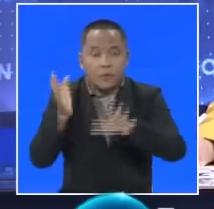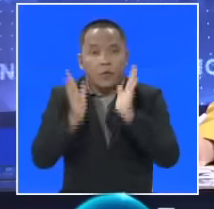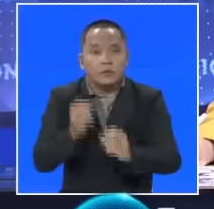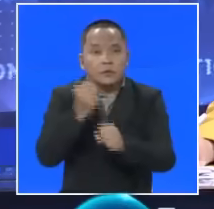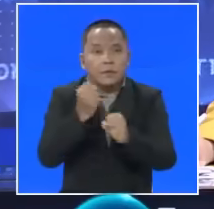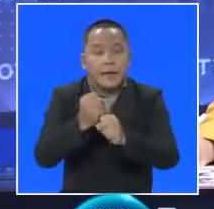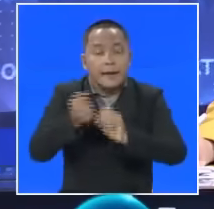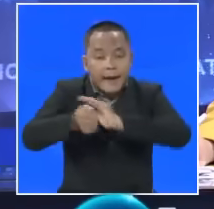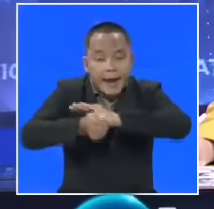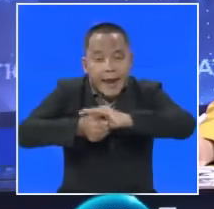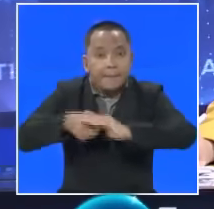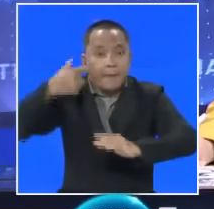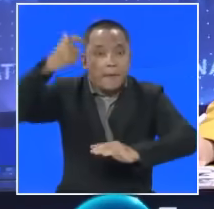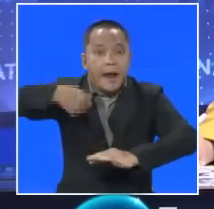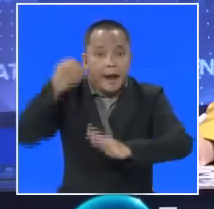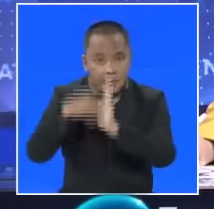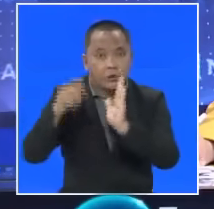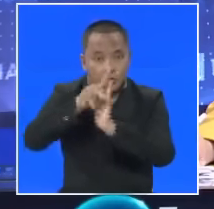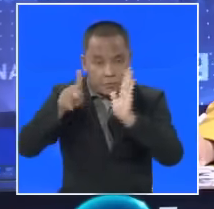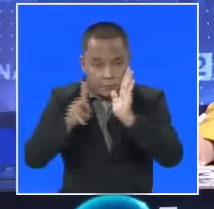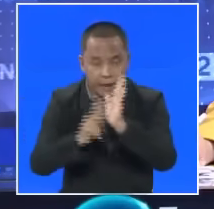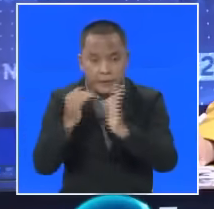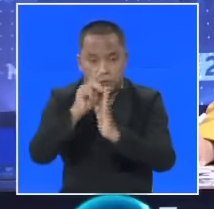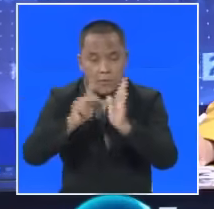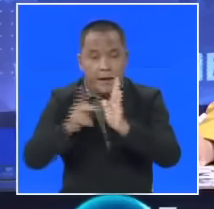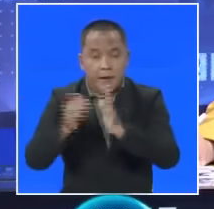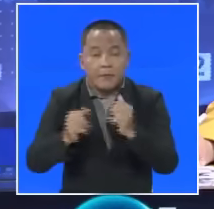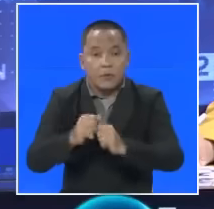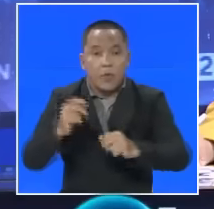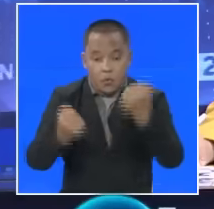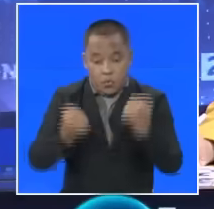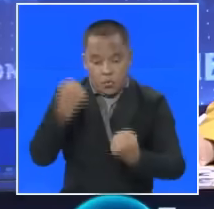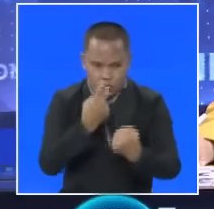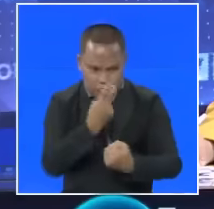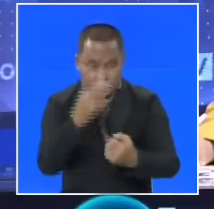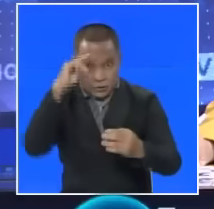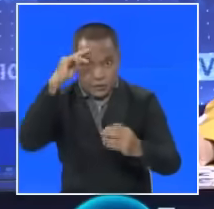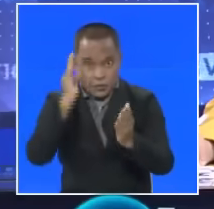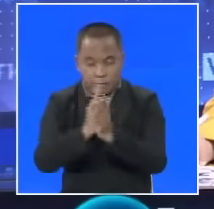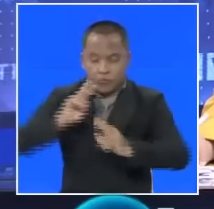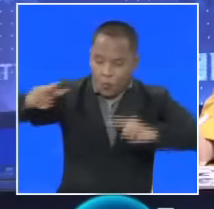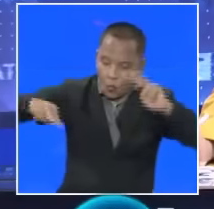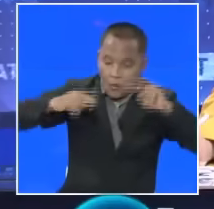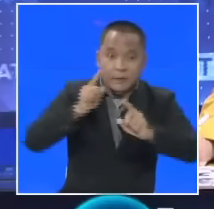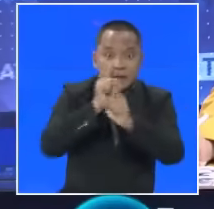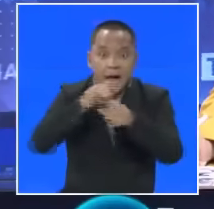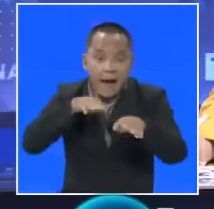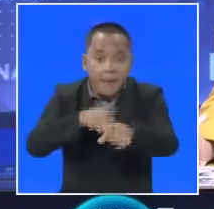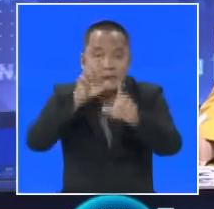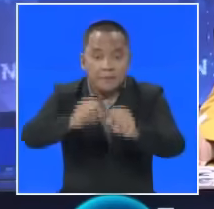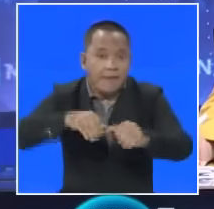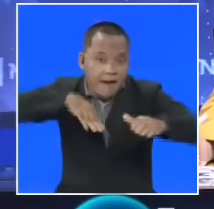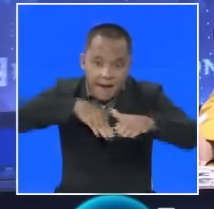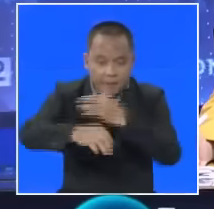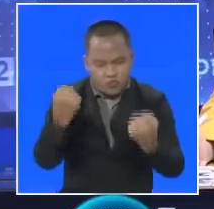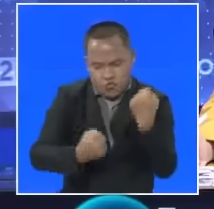ชาวเมียนมาแบบผิดกฎหมายเนี่ยเข้ามาในประเทศปรากฏว่าพอคนขับเห็นว่าตำรวจเนี่ยกำลังติดตามจับกุมนะคะหนีสิ